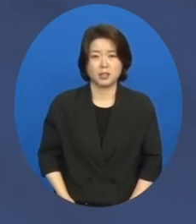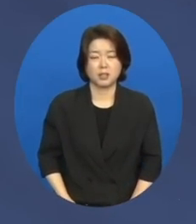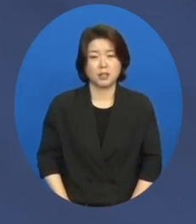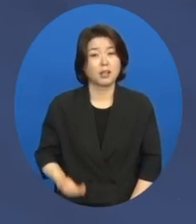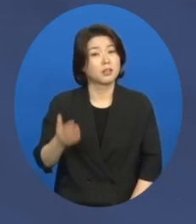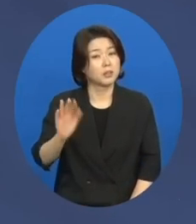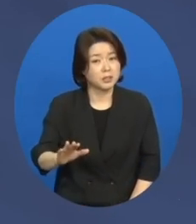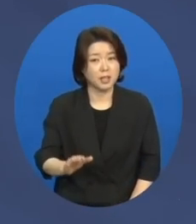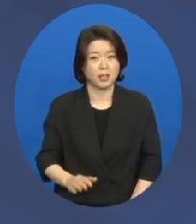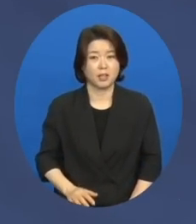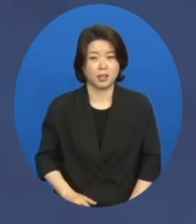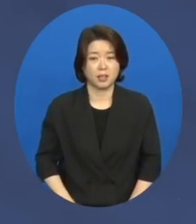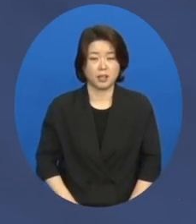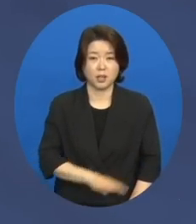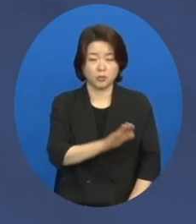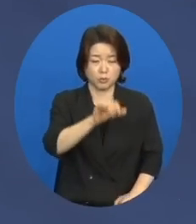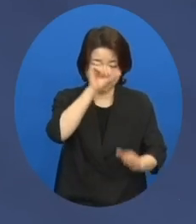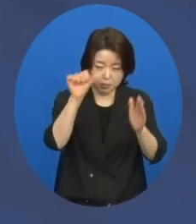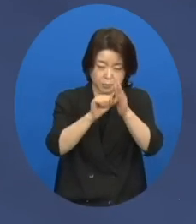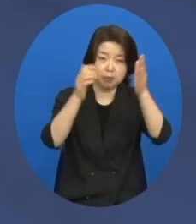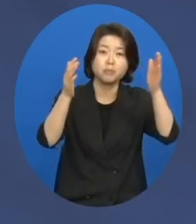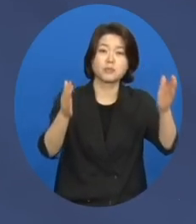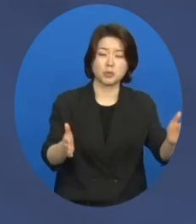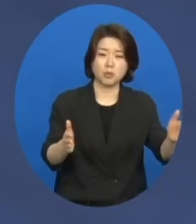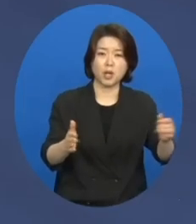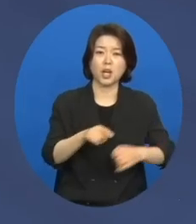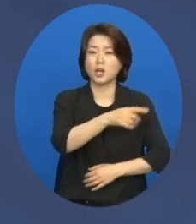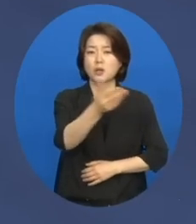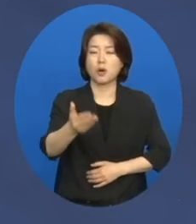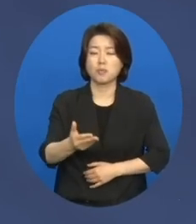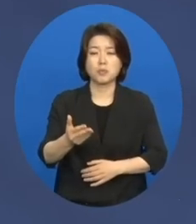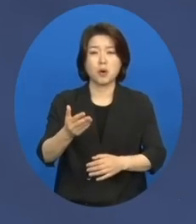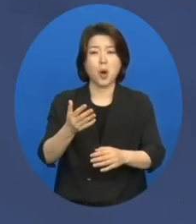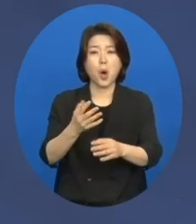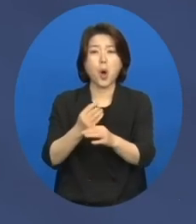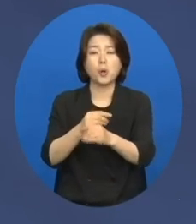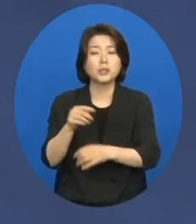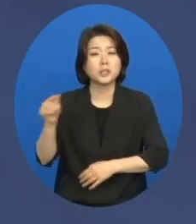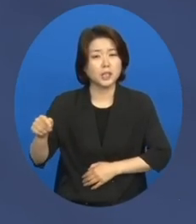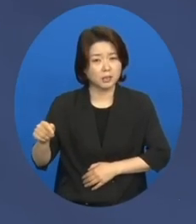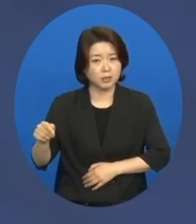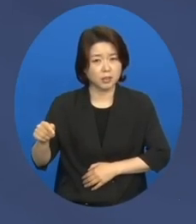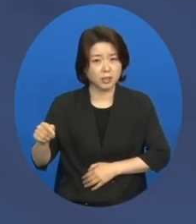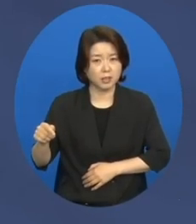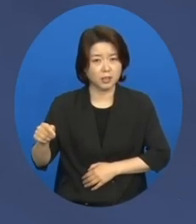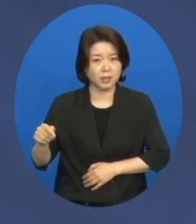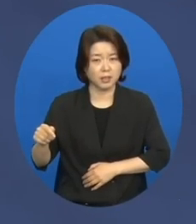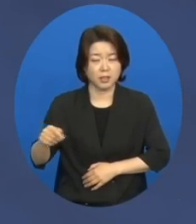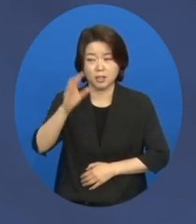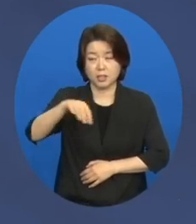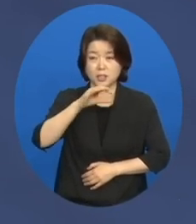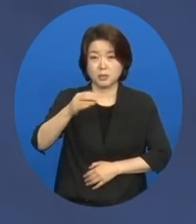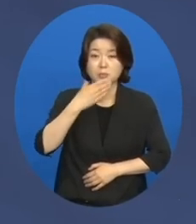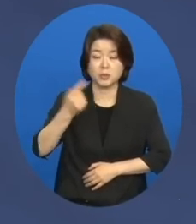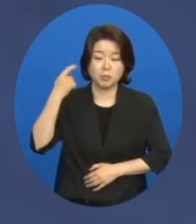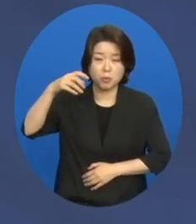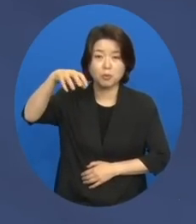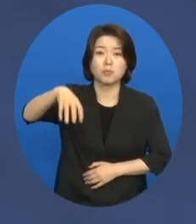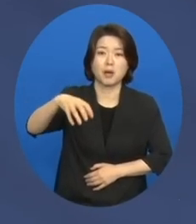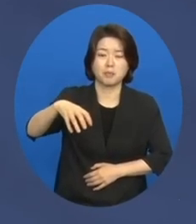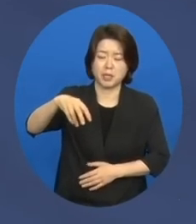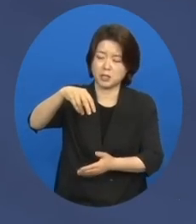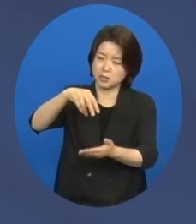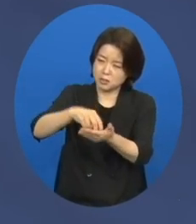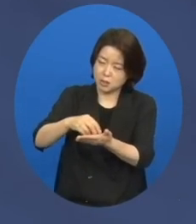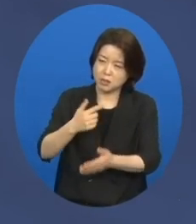그런데 우리 생애 가운데 여러분 언제 이런 비중으로 이 십자가의 복음 앞에 서